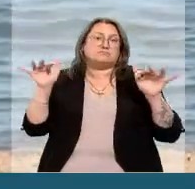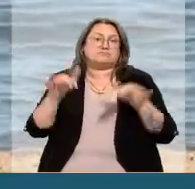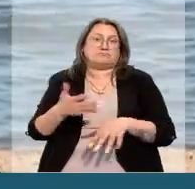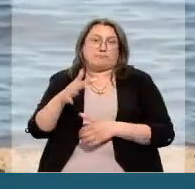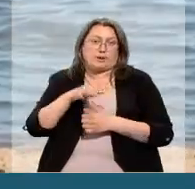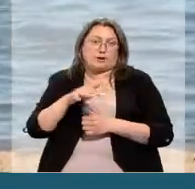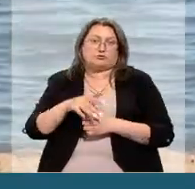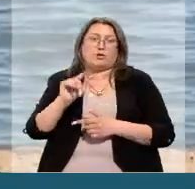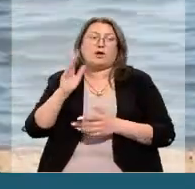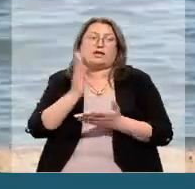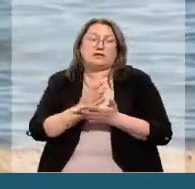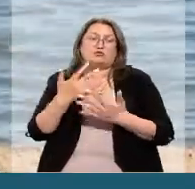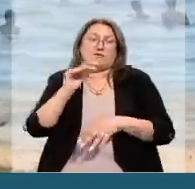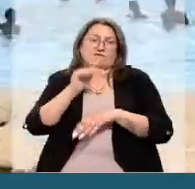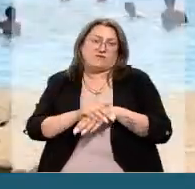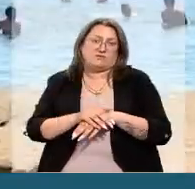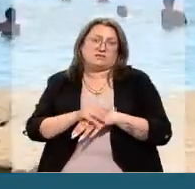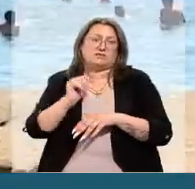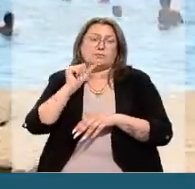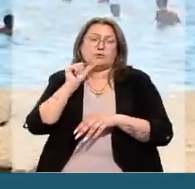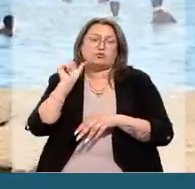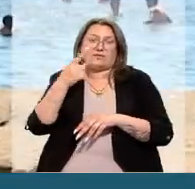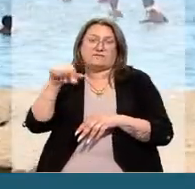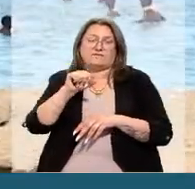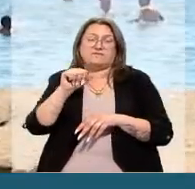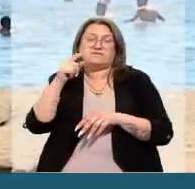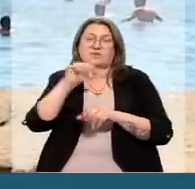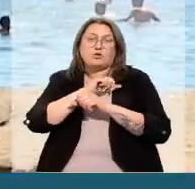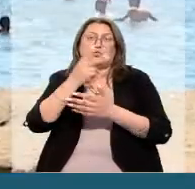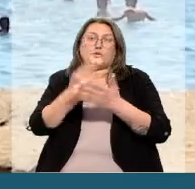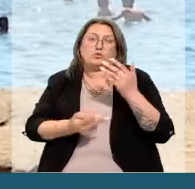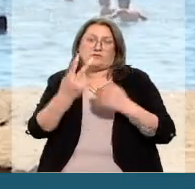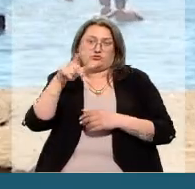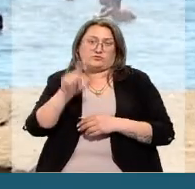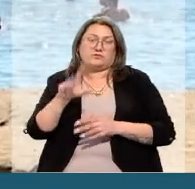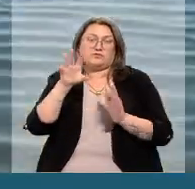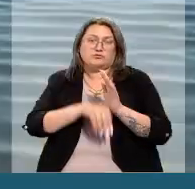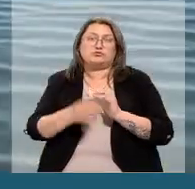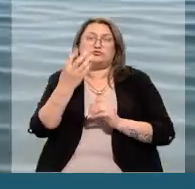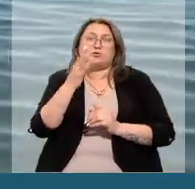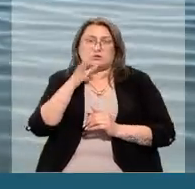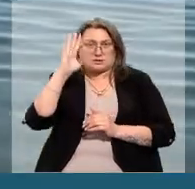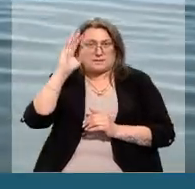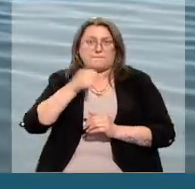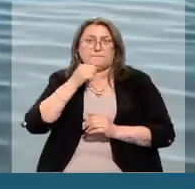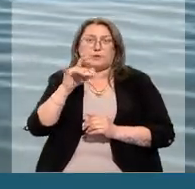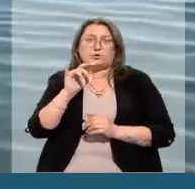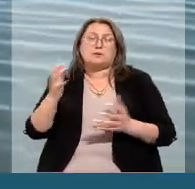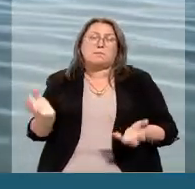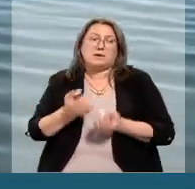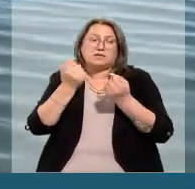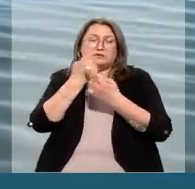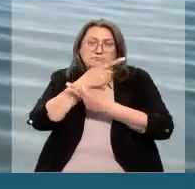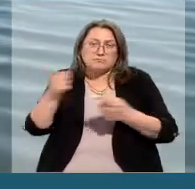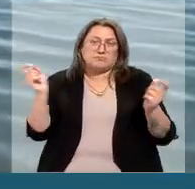пляжи. Только вот уже есть печальные факты. За прошлые выходные утонуло 2 человека, в том числе 14-летний подросток. Спасатели